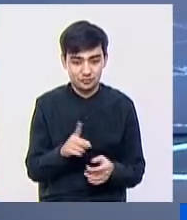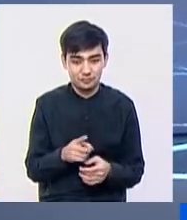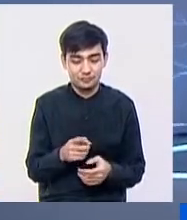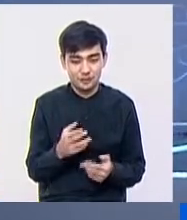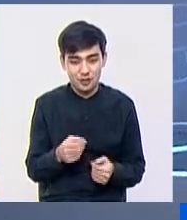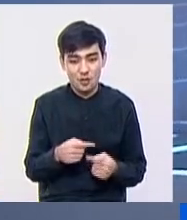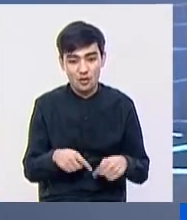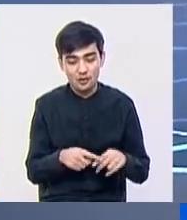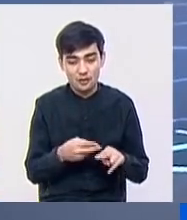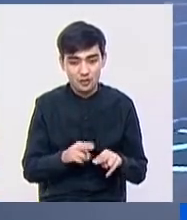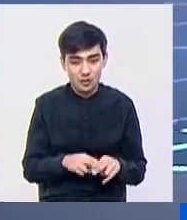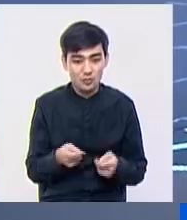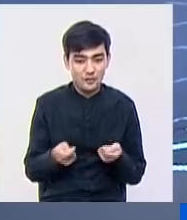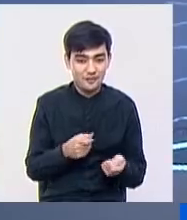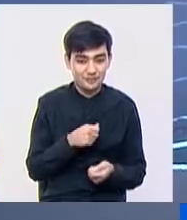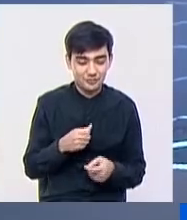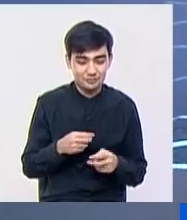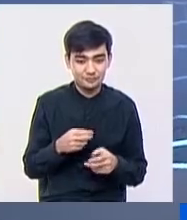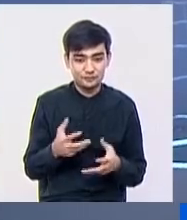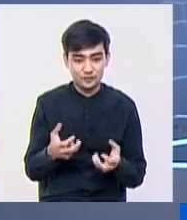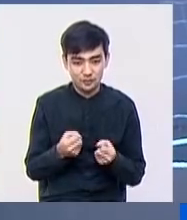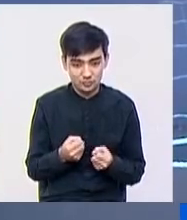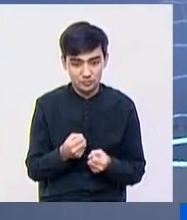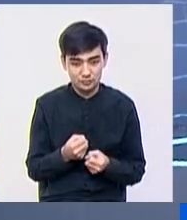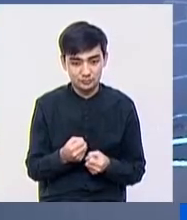да, органы местного самоуправления возьмут